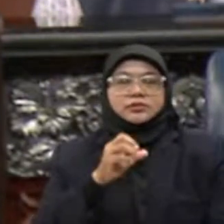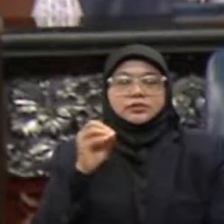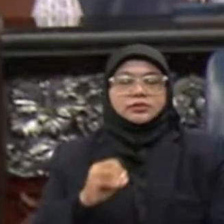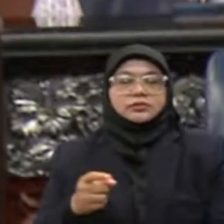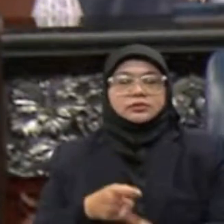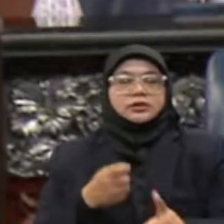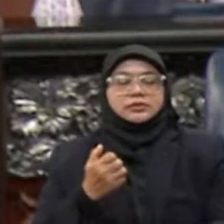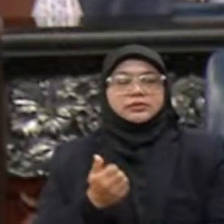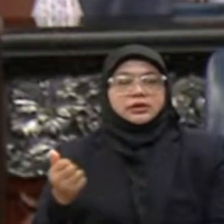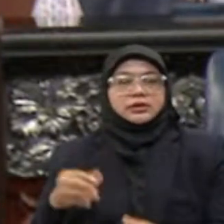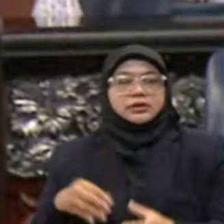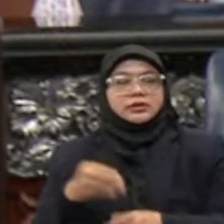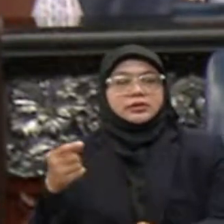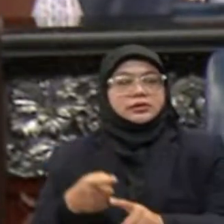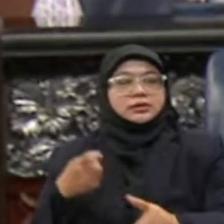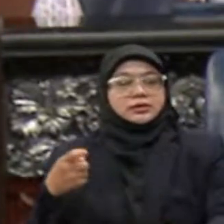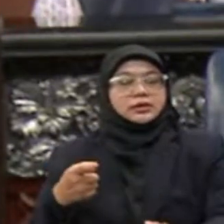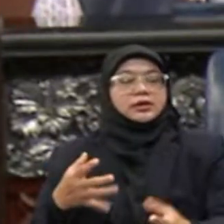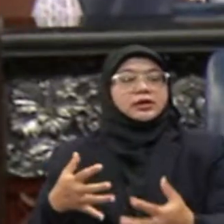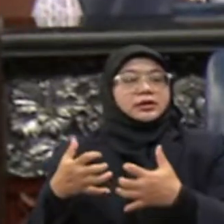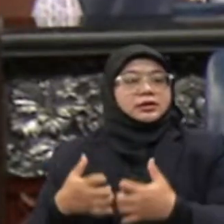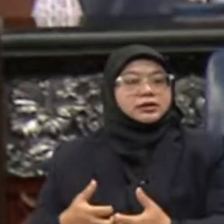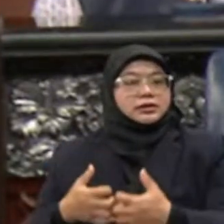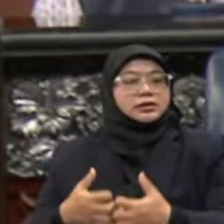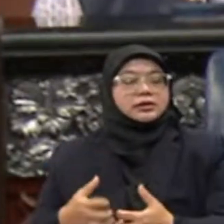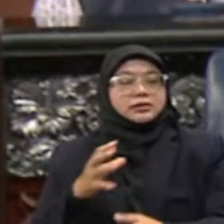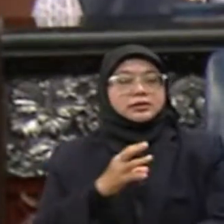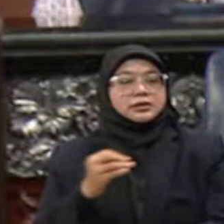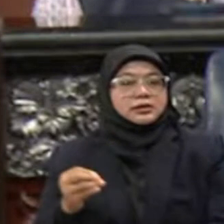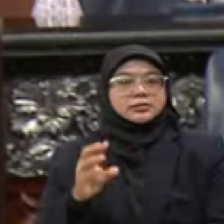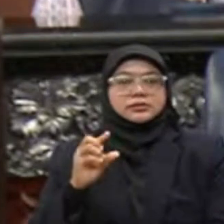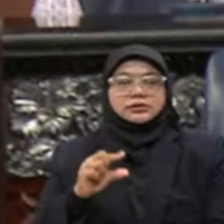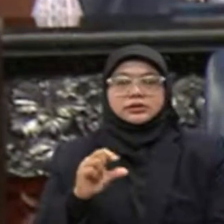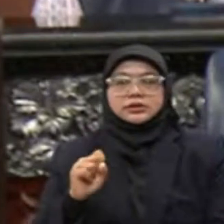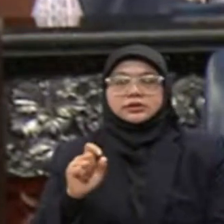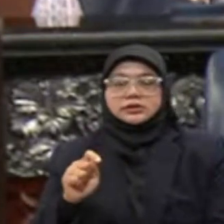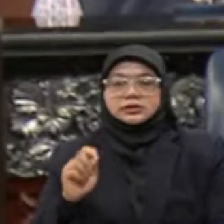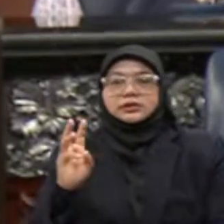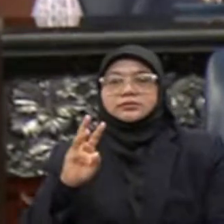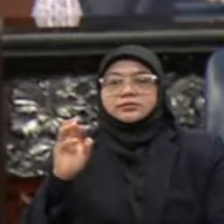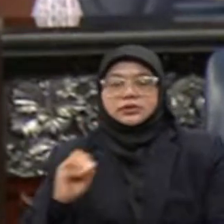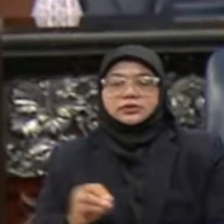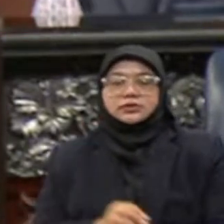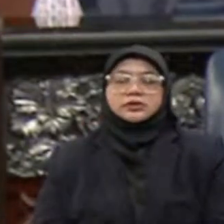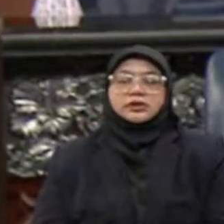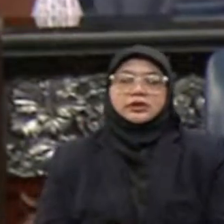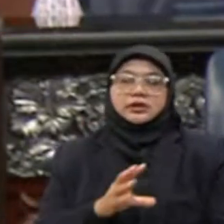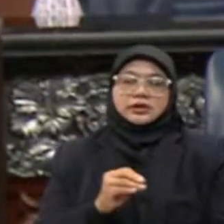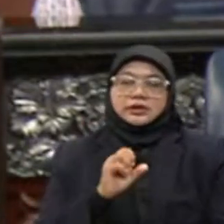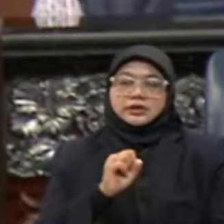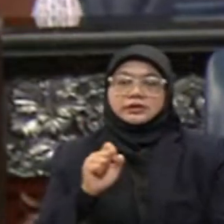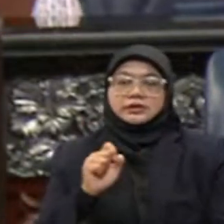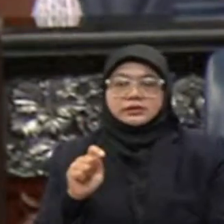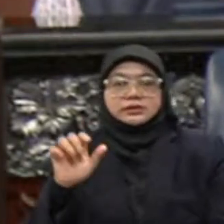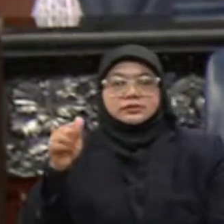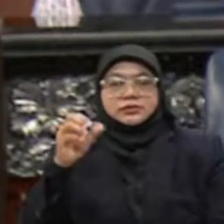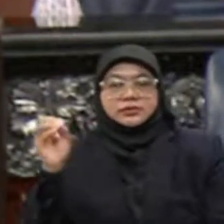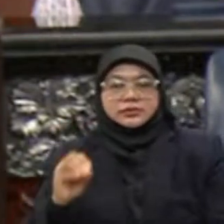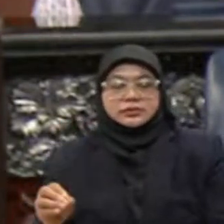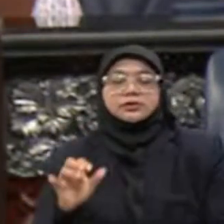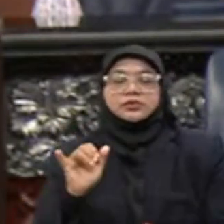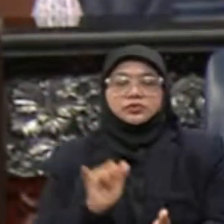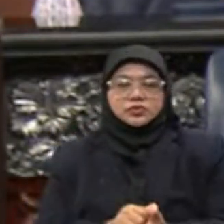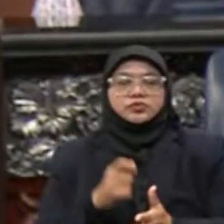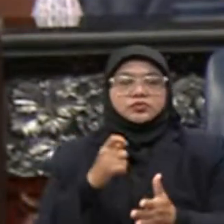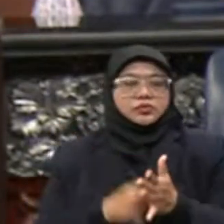yang dikeluarkan oleh kilang itu jst 600 tapi ssdratus diambil perikelan itu itu lagi